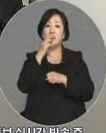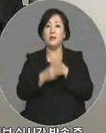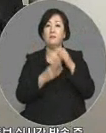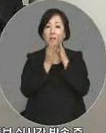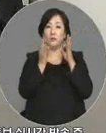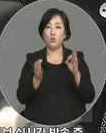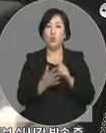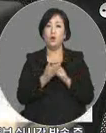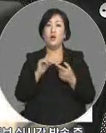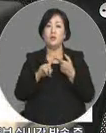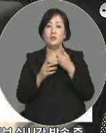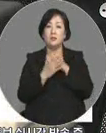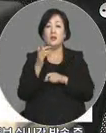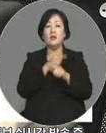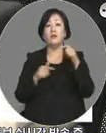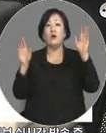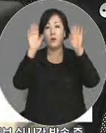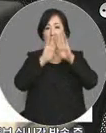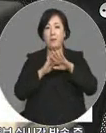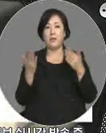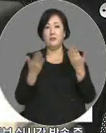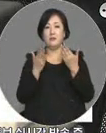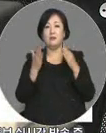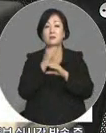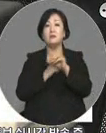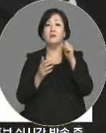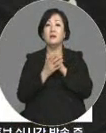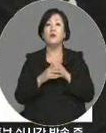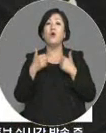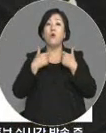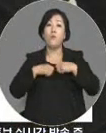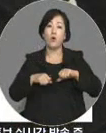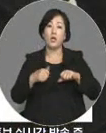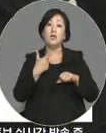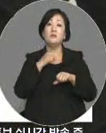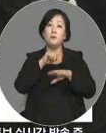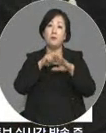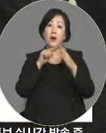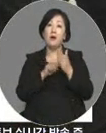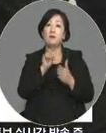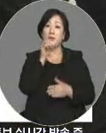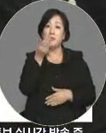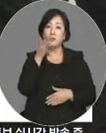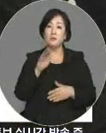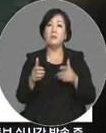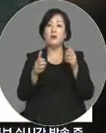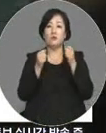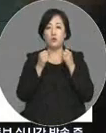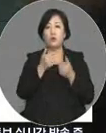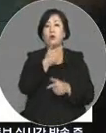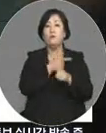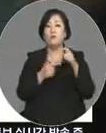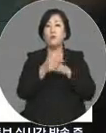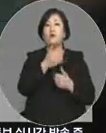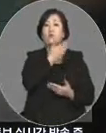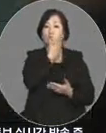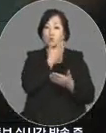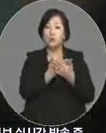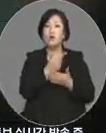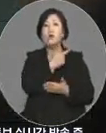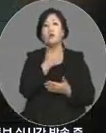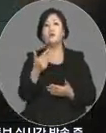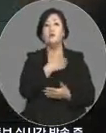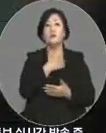주경 야독하는 쉽지 않은 일상이 반복돼 포기하고 싶을 때도 많았기에 힘들게 따낸 졸업장이 더욱 뿌듯하게